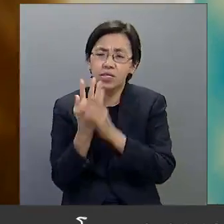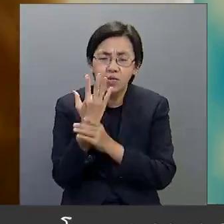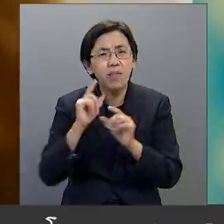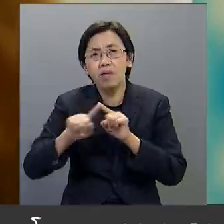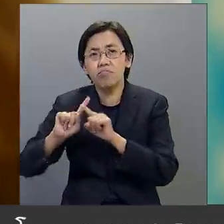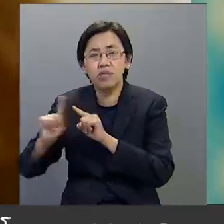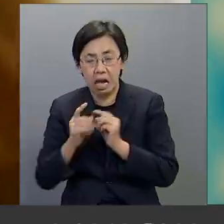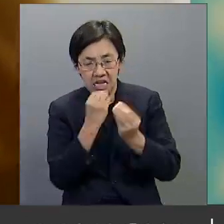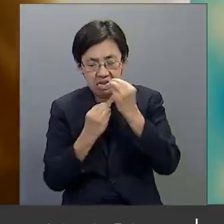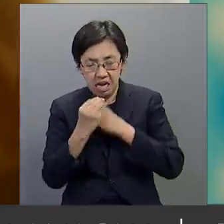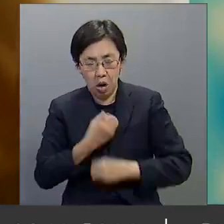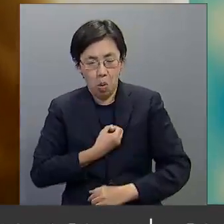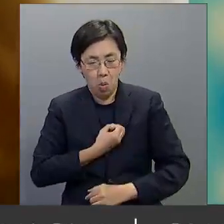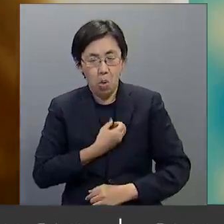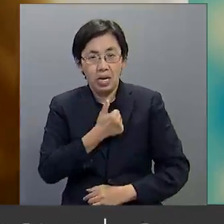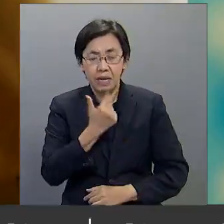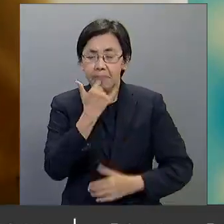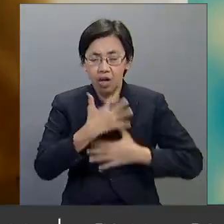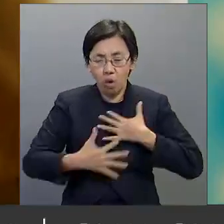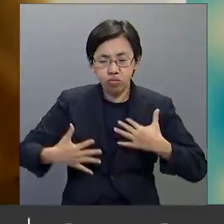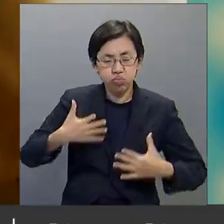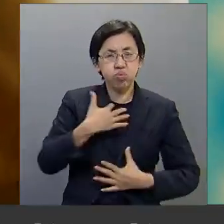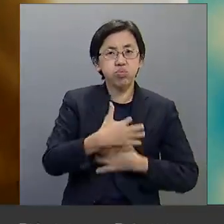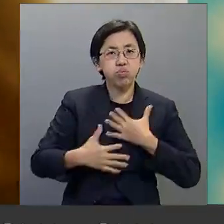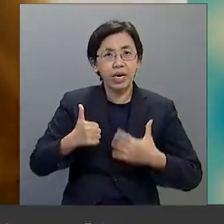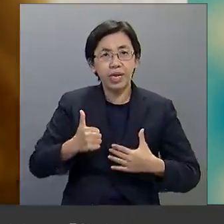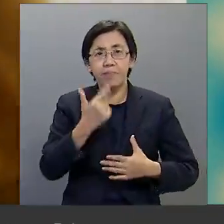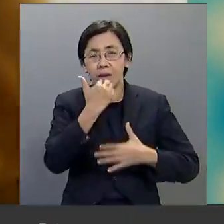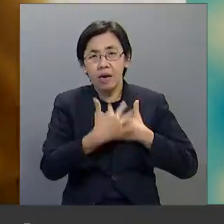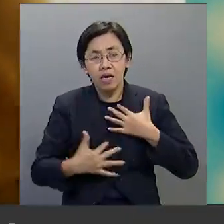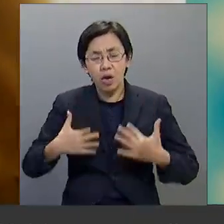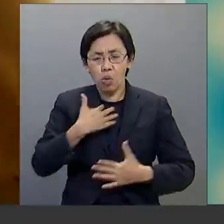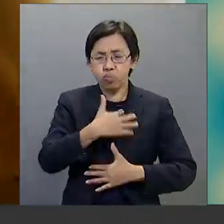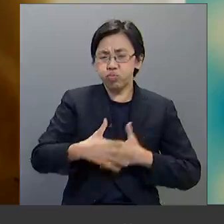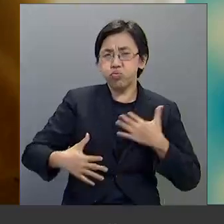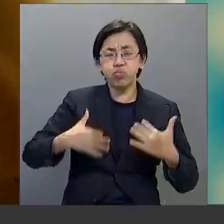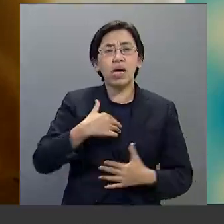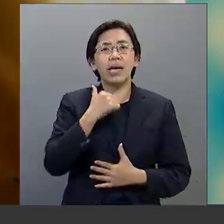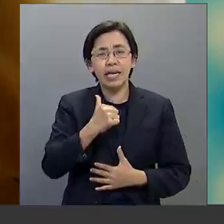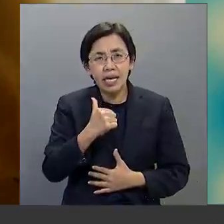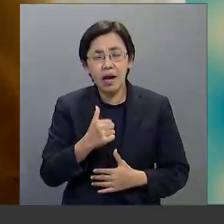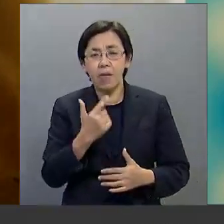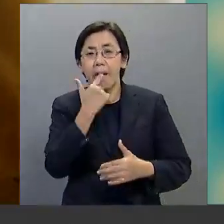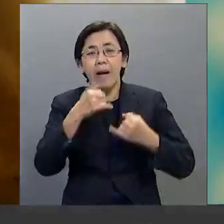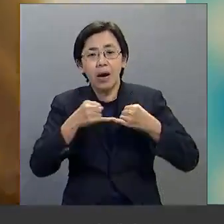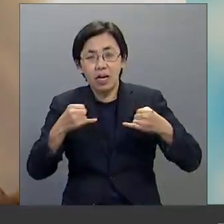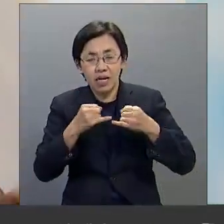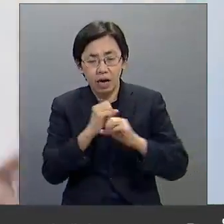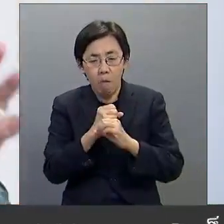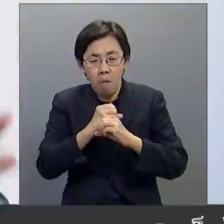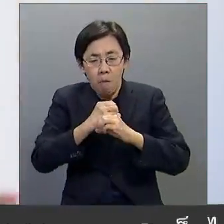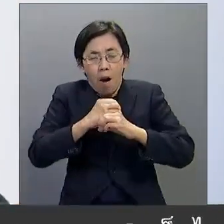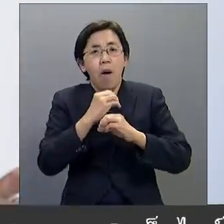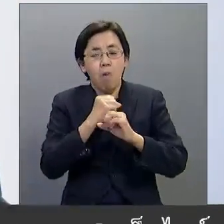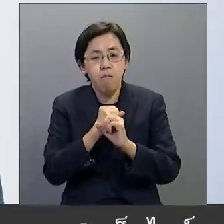อระบบหัวใจและหลอดเลือดทำให้ระบบไหลเวียนเลือดดีขึ้นมันจะทำให้ระบบไหลเวียนเนี่ยของเลือดดีขึ้นแล้วหลอดเลือดก็จะขยายตัวได้ดี